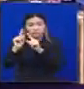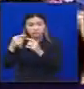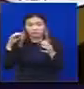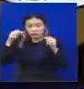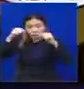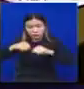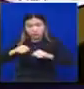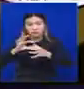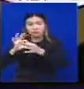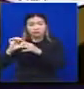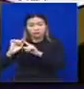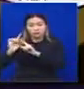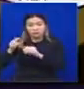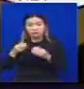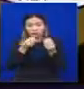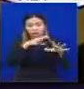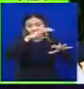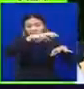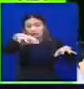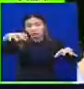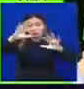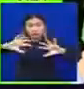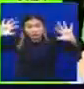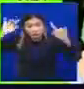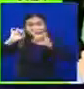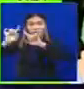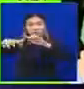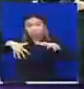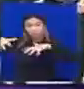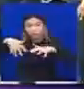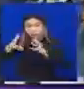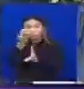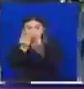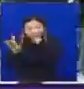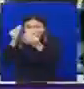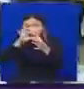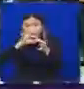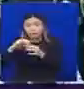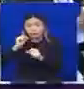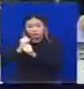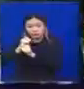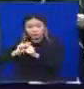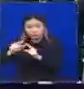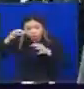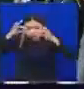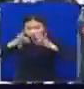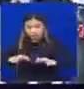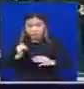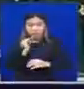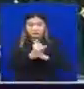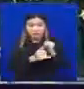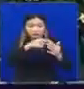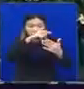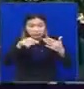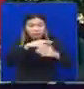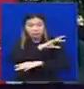ามติไปยังหน่วยงานราชการต่างๆทั่วประเทศเพื่อให้ประชาชนได้ศึกษาและทำความเข้าใจประกอบการตัดสินใจออกเสียงประชามติ